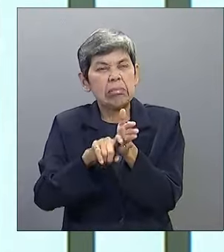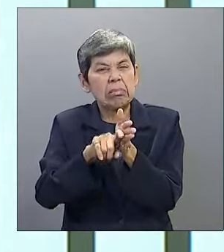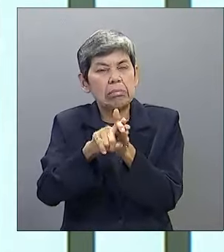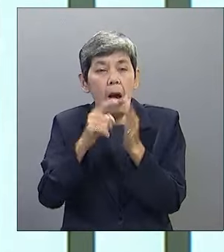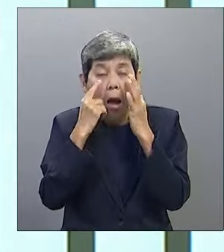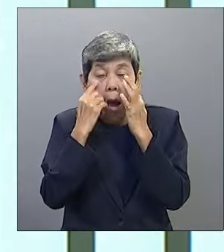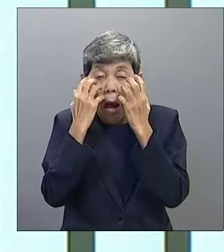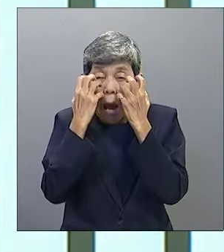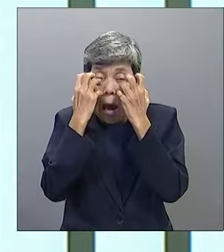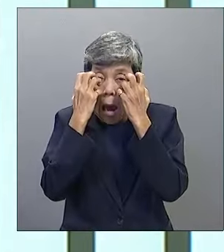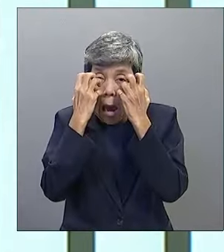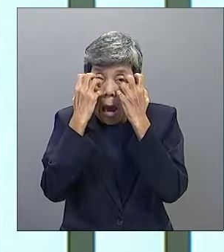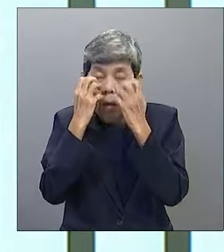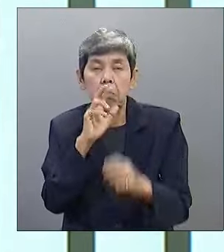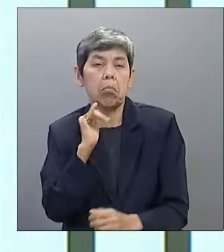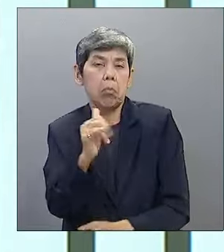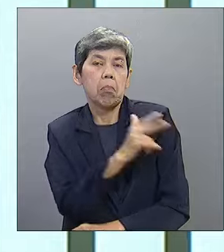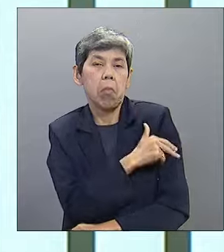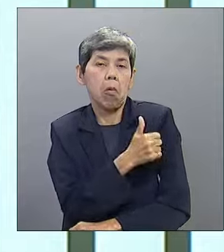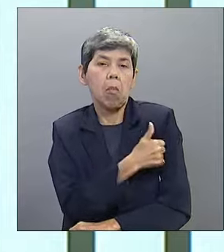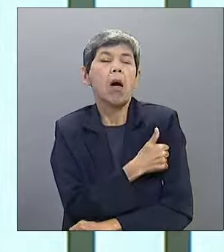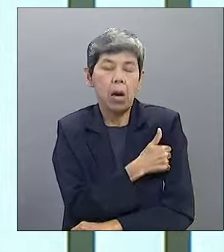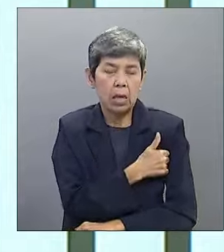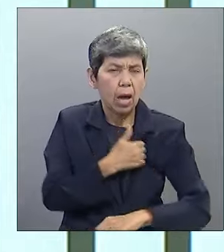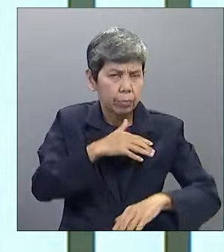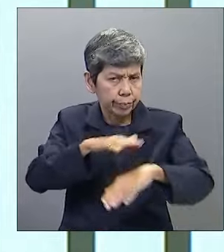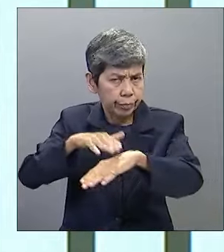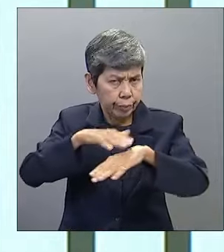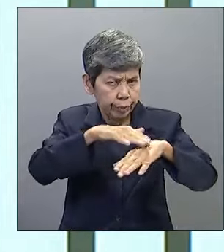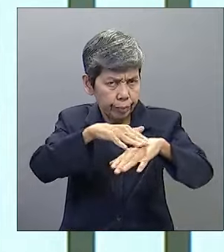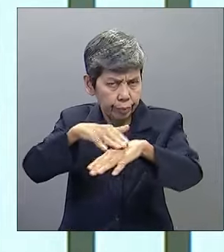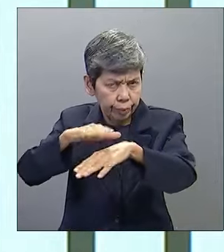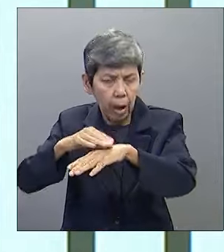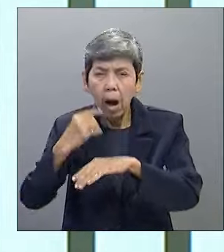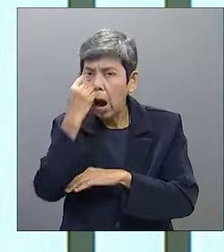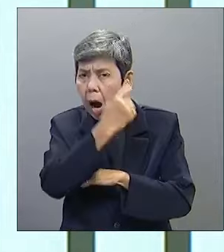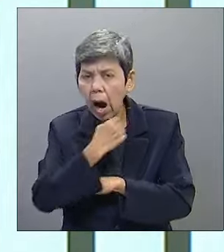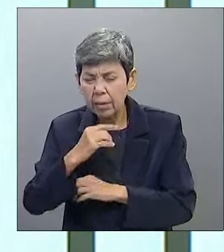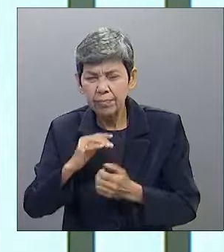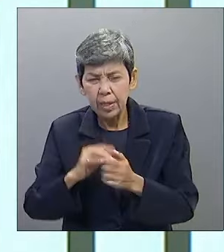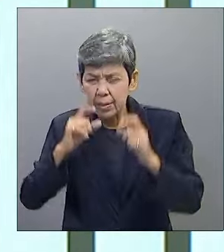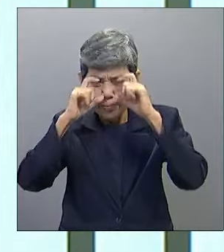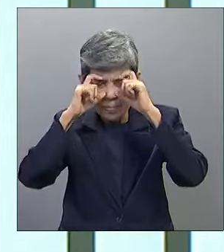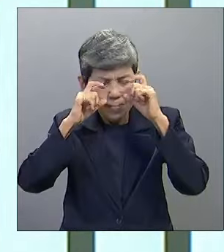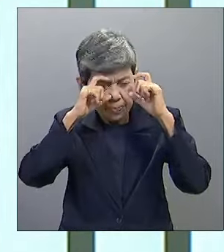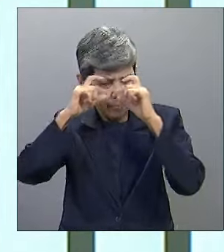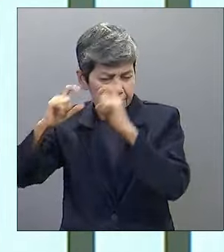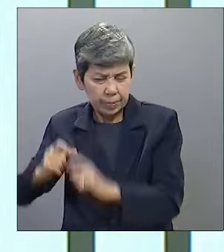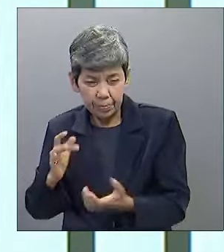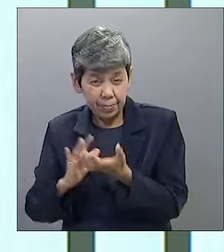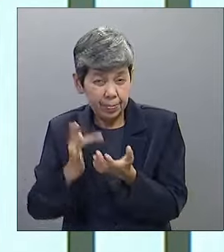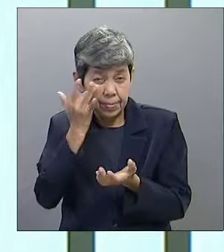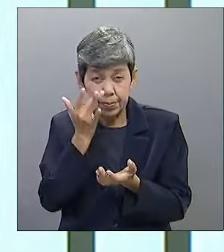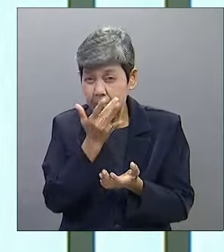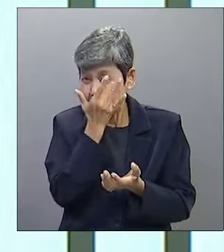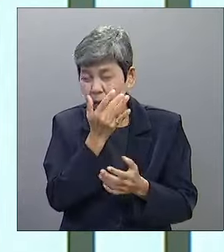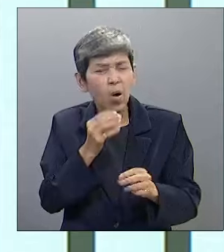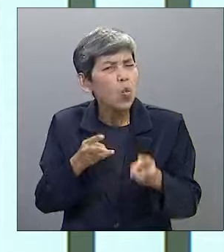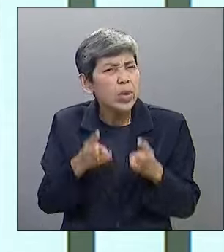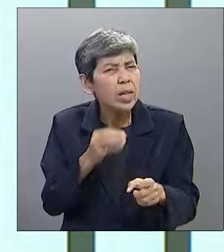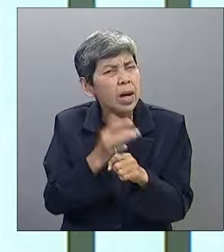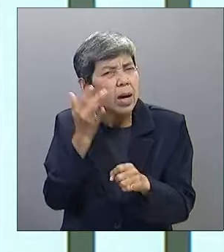บจนถึงขั้นต้องเข้าโรงพยาบาลเอาวันนี้มาเตือนคุณผู้ชมกันหน่อยสำหรับใครที่ไม่อยากใส่แว่นและใช้คอนแทคเลนส์นะครับเราจะเลือกยังไงว่